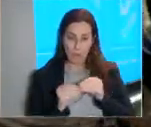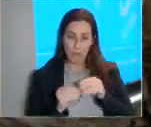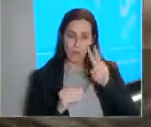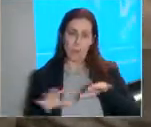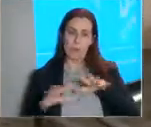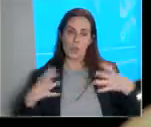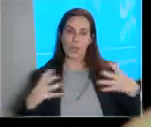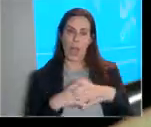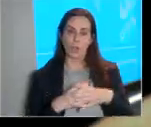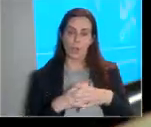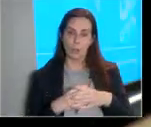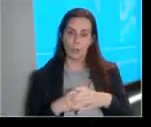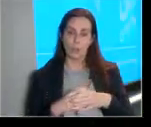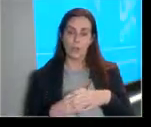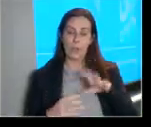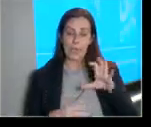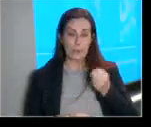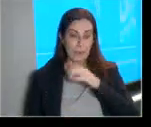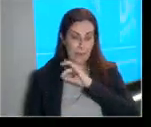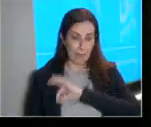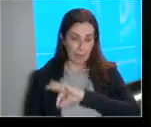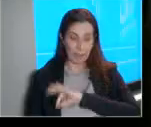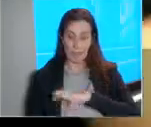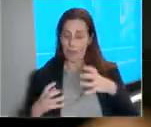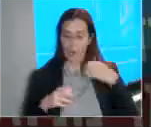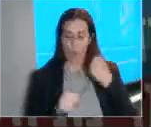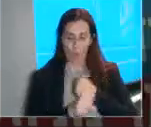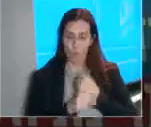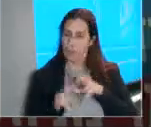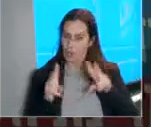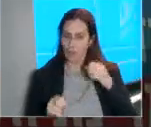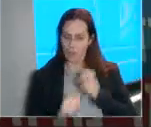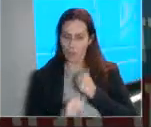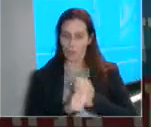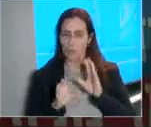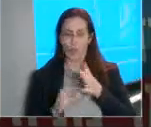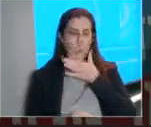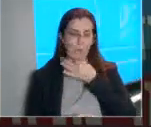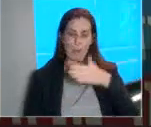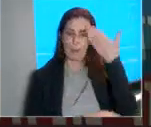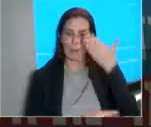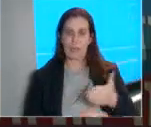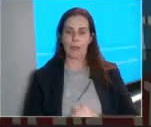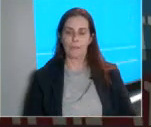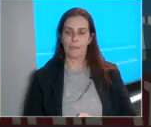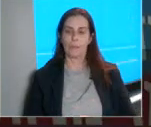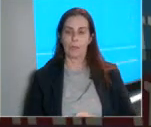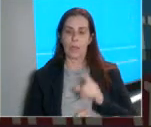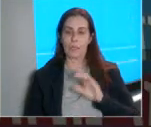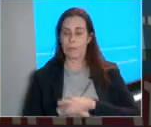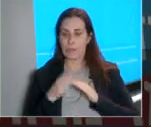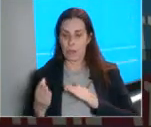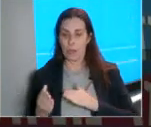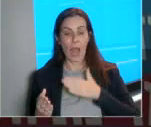לך ממשלת אחדות. כל שכן עם ליברמן, עם העבודה, ואפשר לעשות דברים מאוד מאוד יפים במדינה. אז מצד